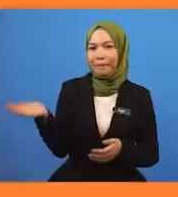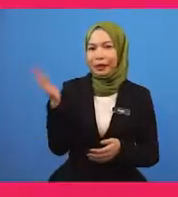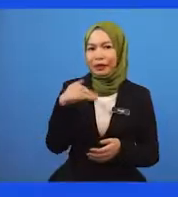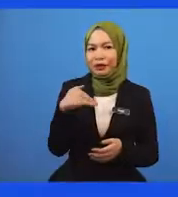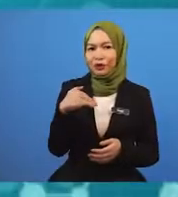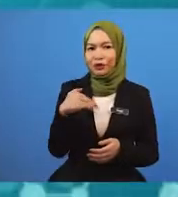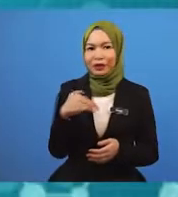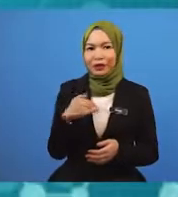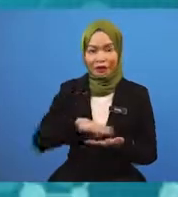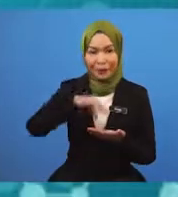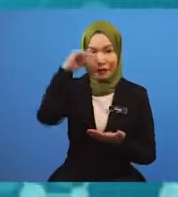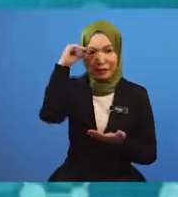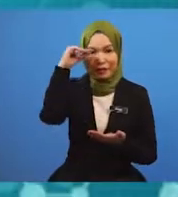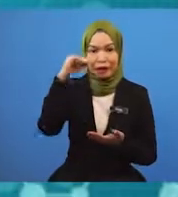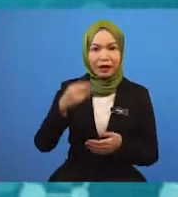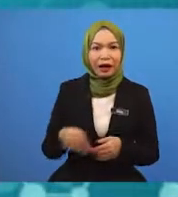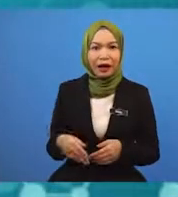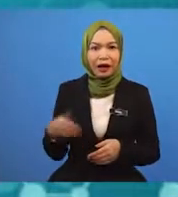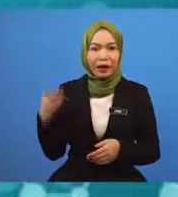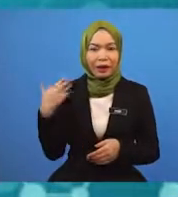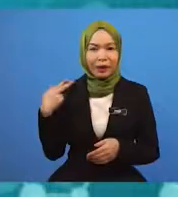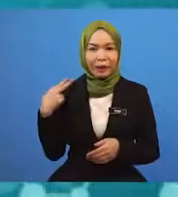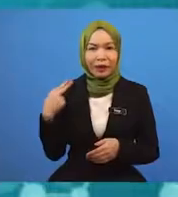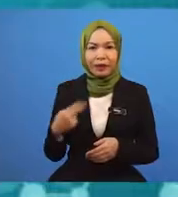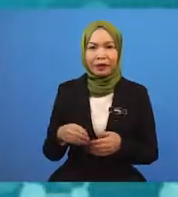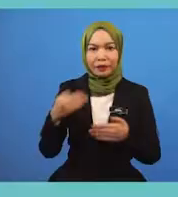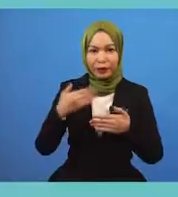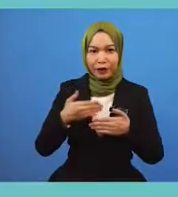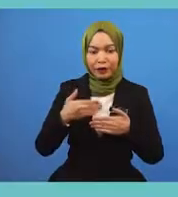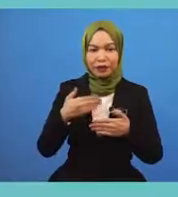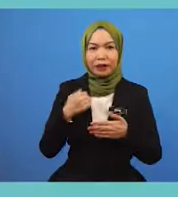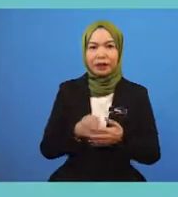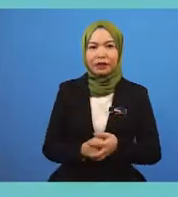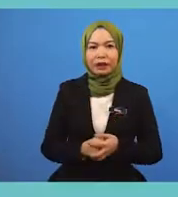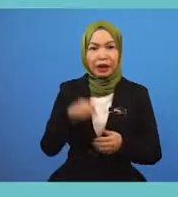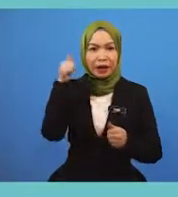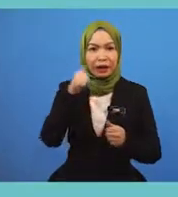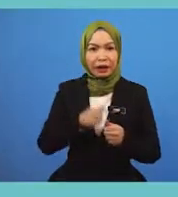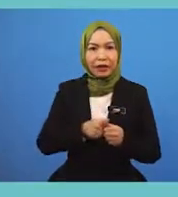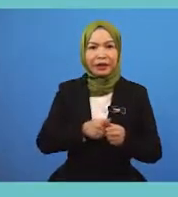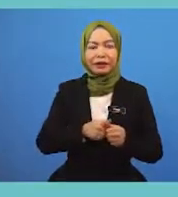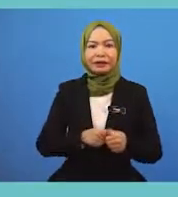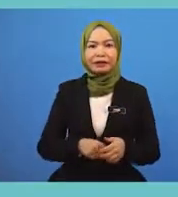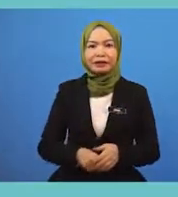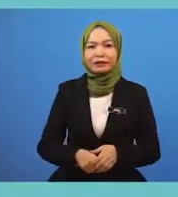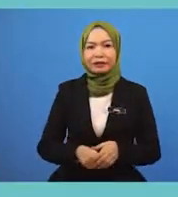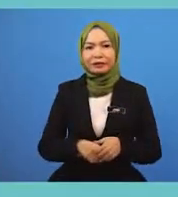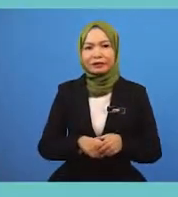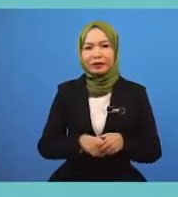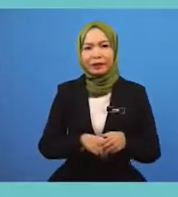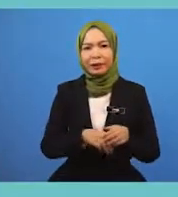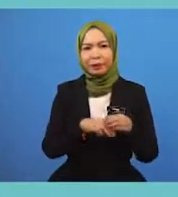penetralan. Murid-murid, masih ingat lagi proses kimia seperti yang dipaparkan ini? Ya, betul